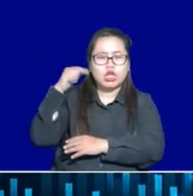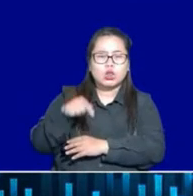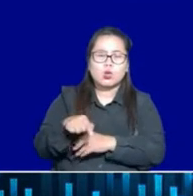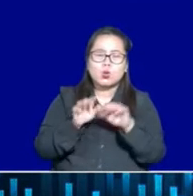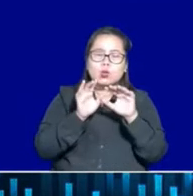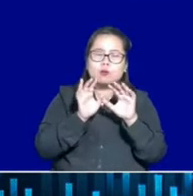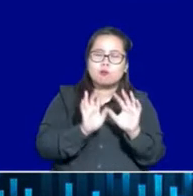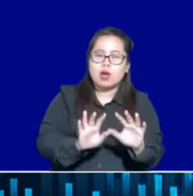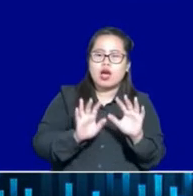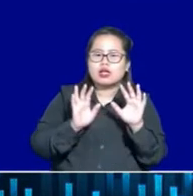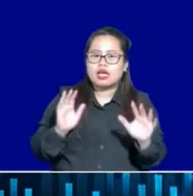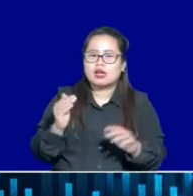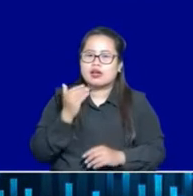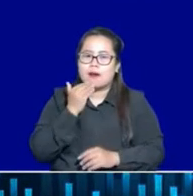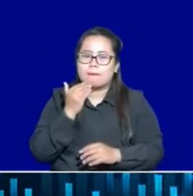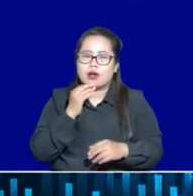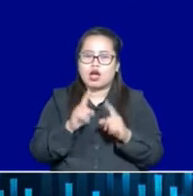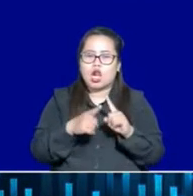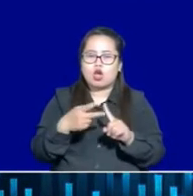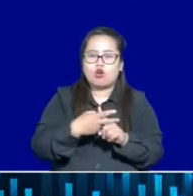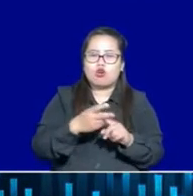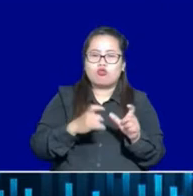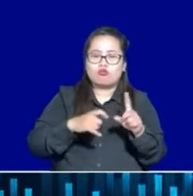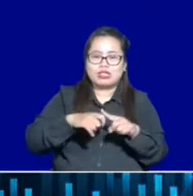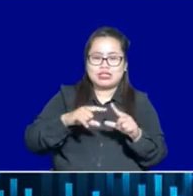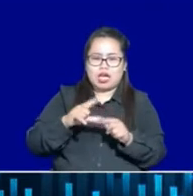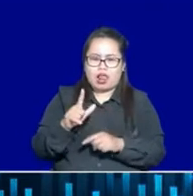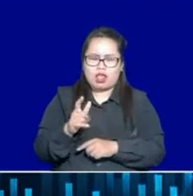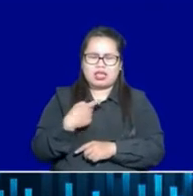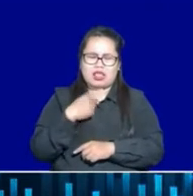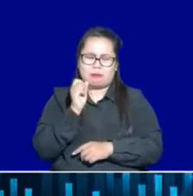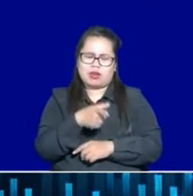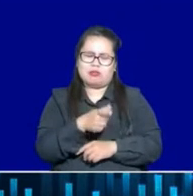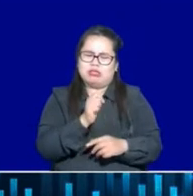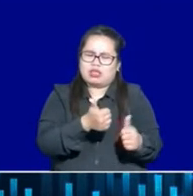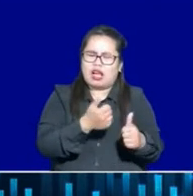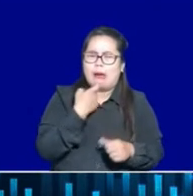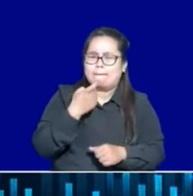lebih mudah secara fiskal kalau kita beli, kenapa kita harus menjadi maker.